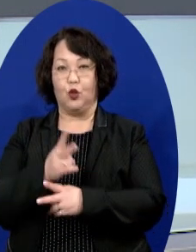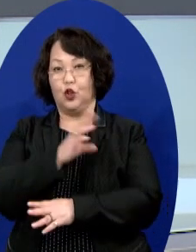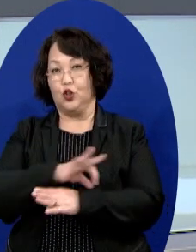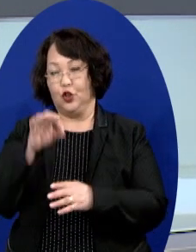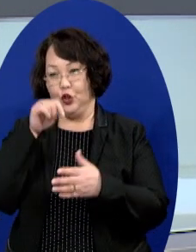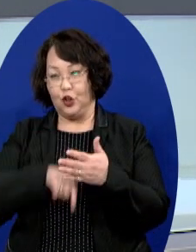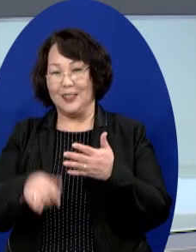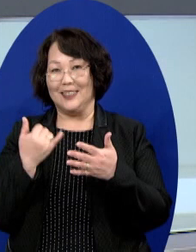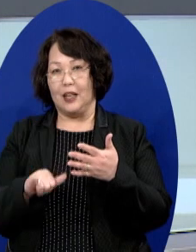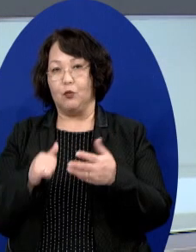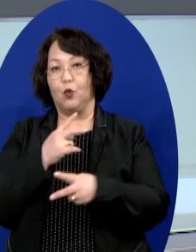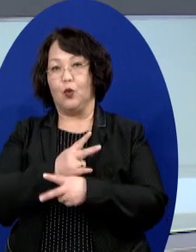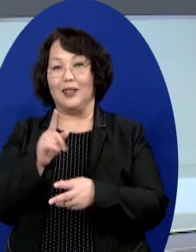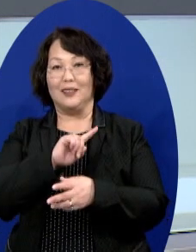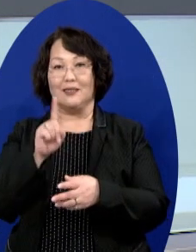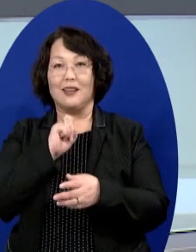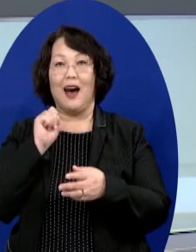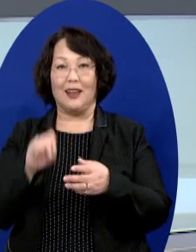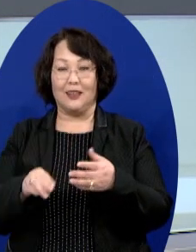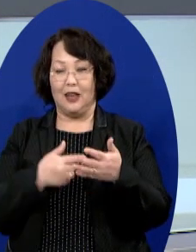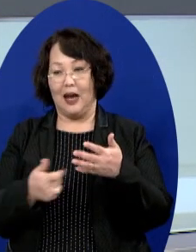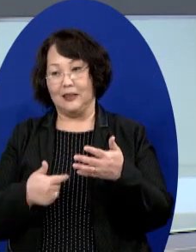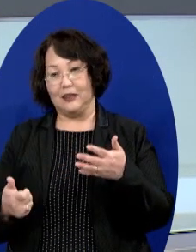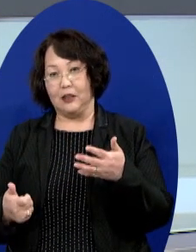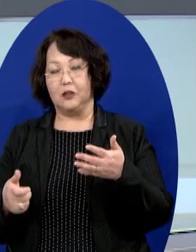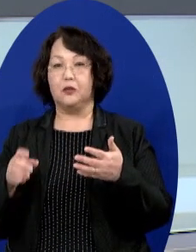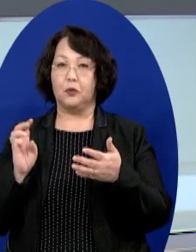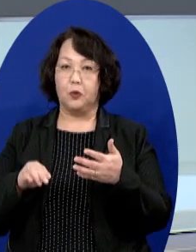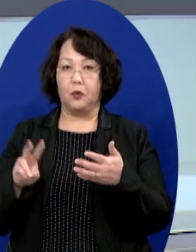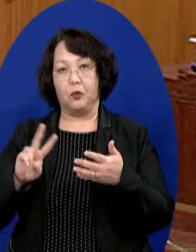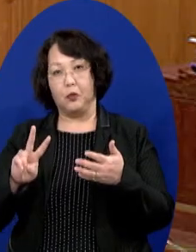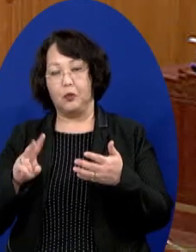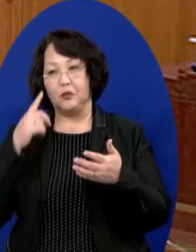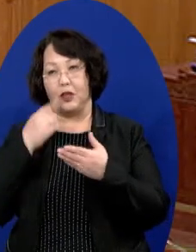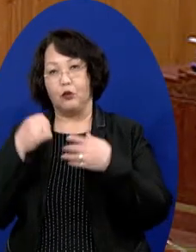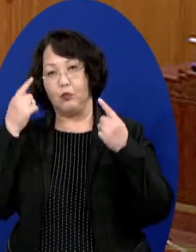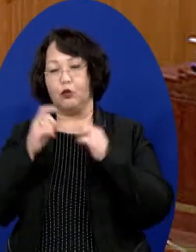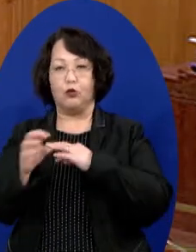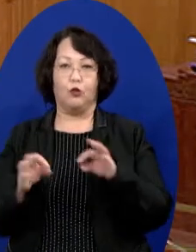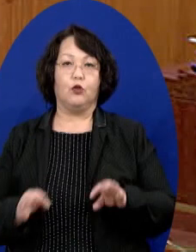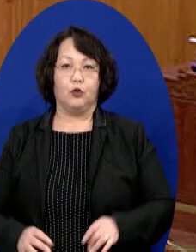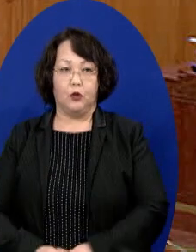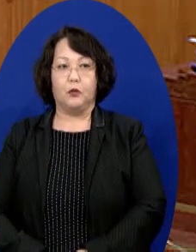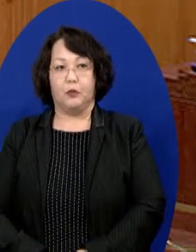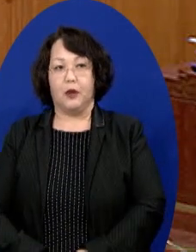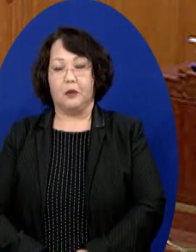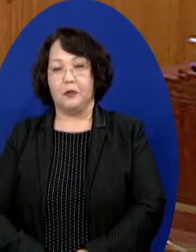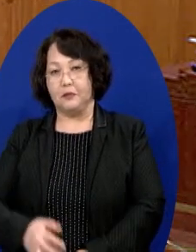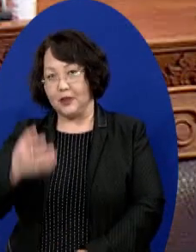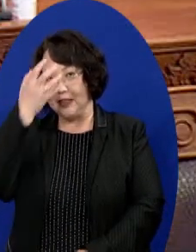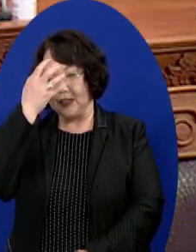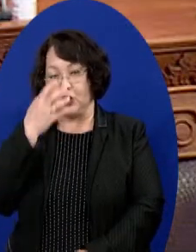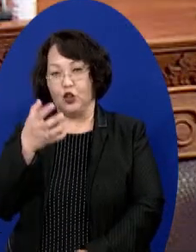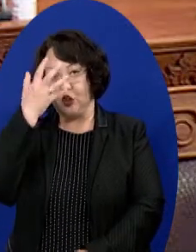зарим заалтыг хасах шаардлагатай эсэх асуудлаар байр суурийн зөрүүтэй байна. За нөгөө төсвийн засгийн газар